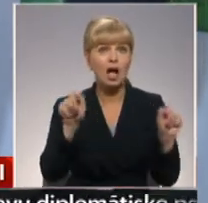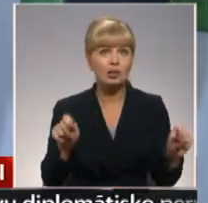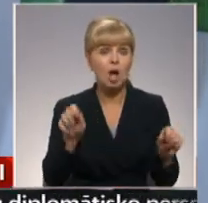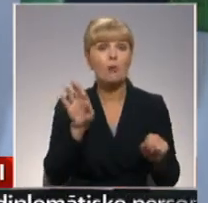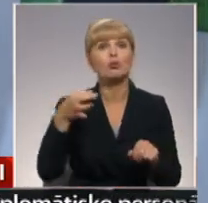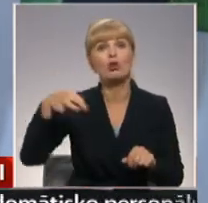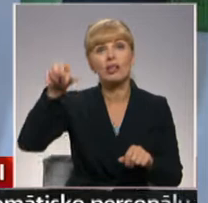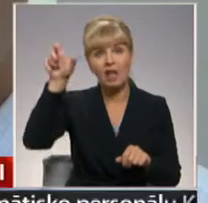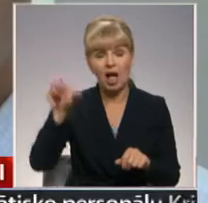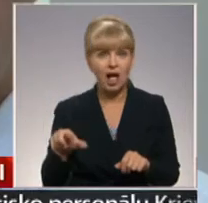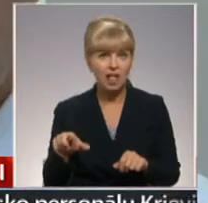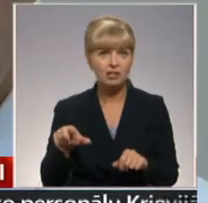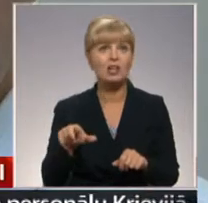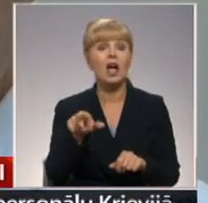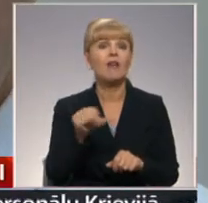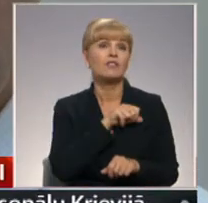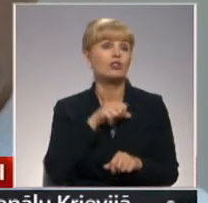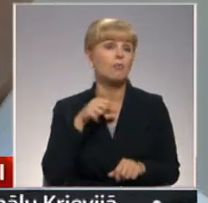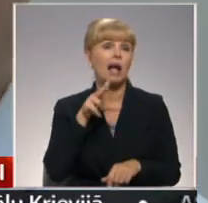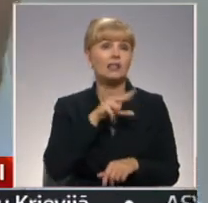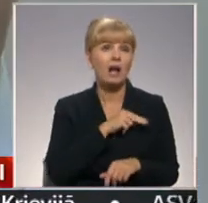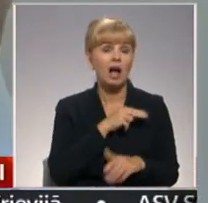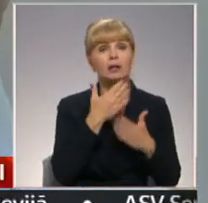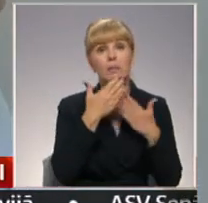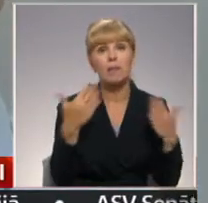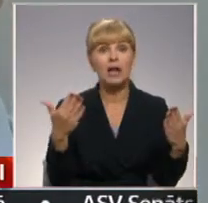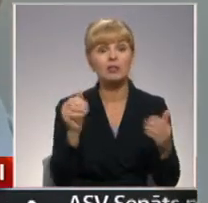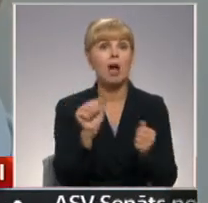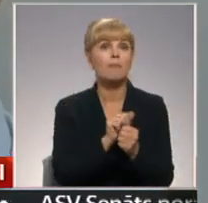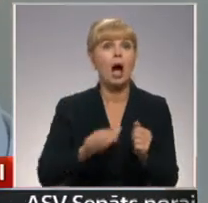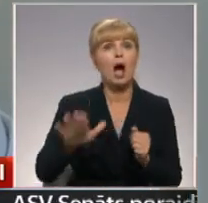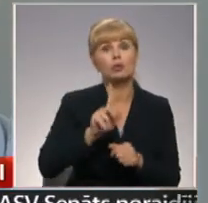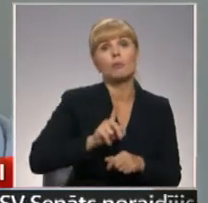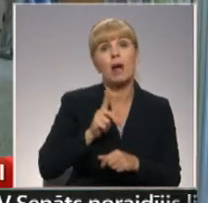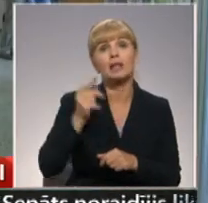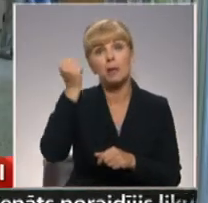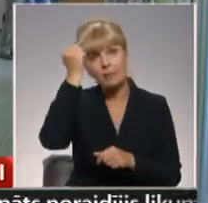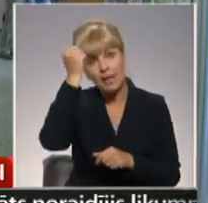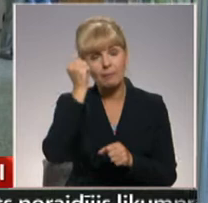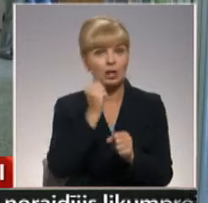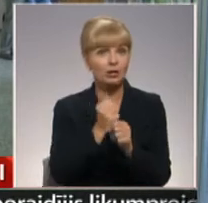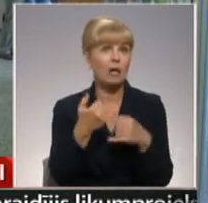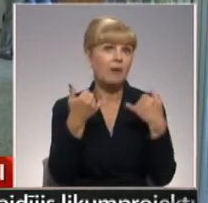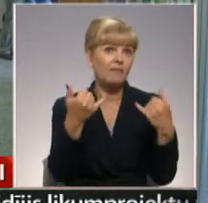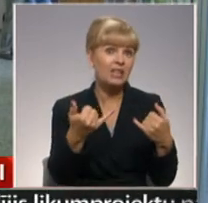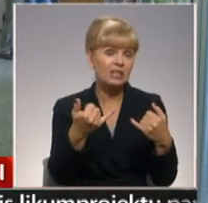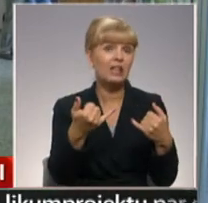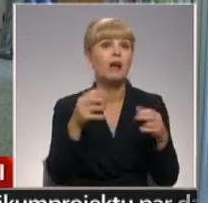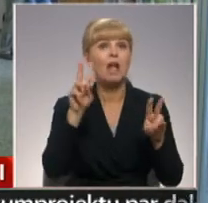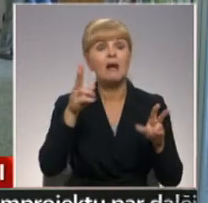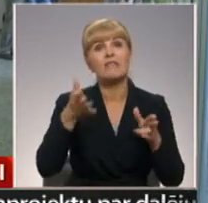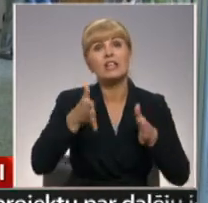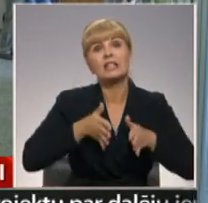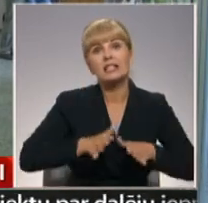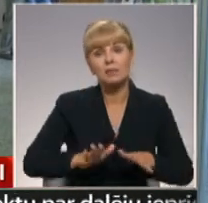Buša dēls Ilmārs Bušs. Viņš ir gandarīts, ka beidzot izcilā ainavu meistara piemiņai veltīto darbu izstāde veidota tēva dzimtajā Viļakas